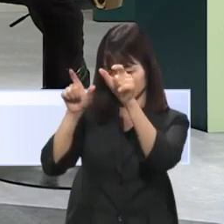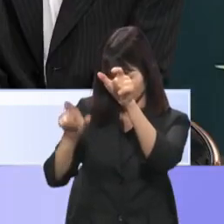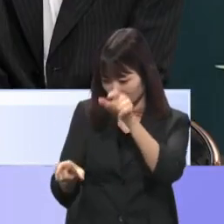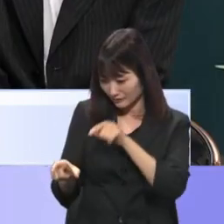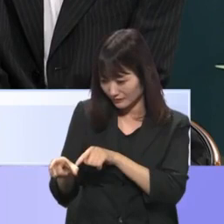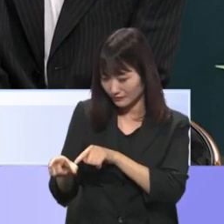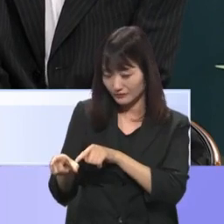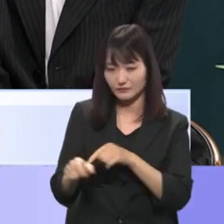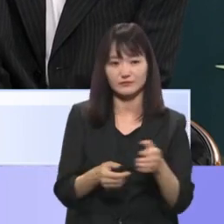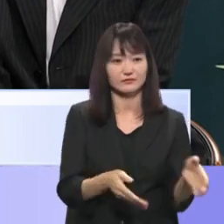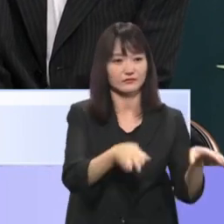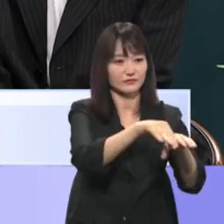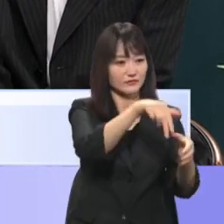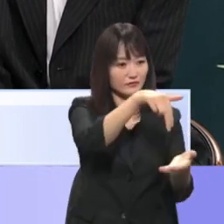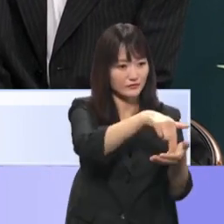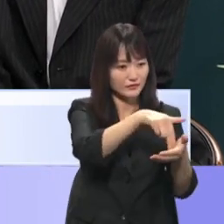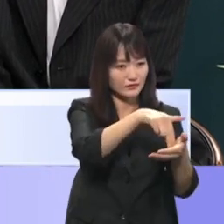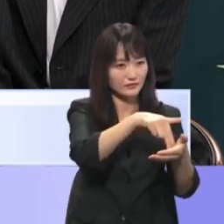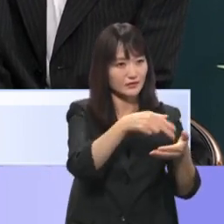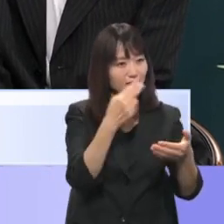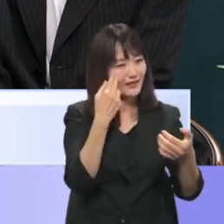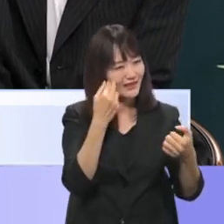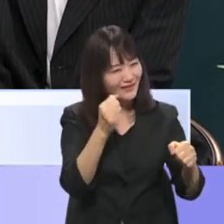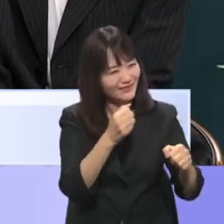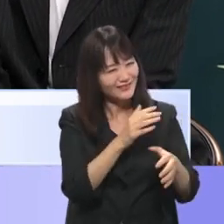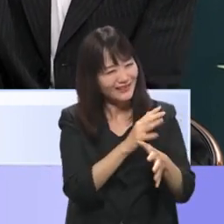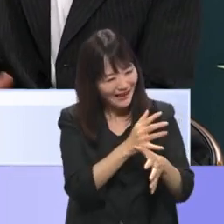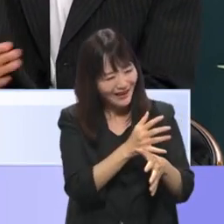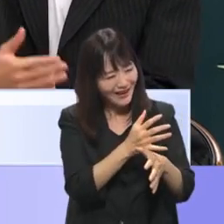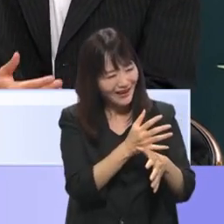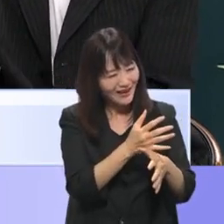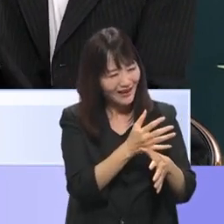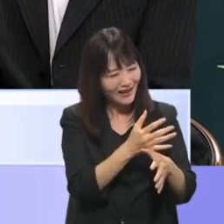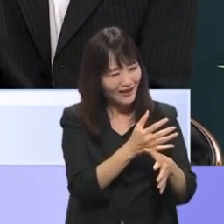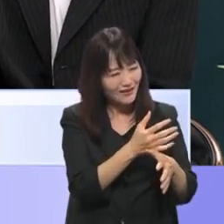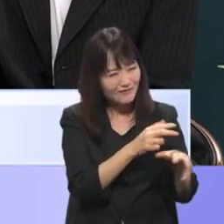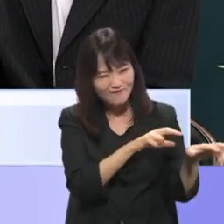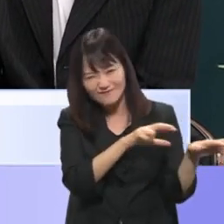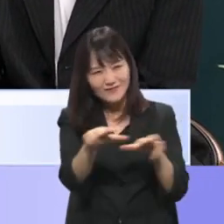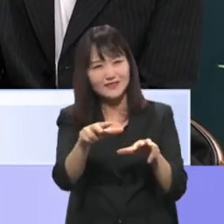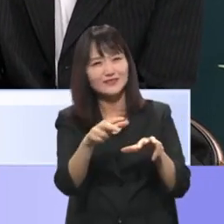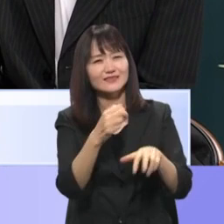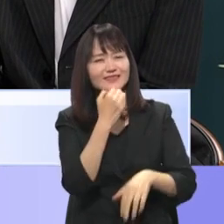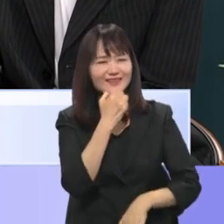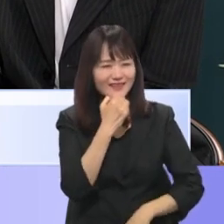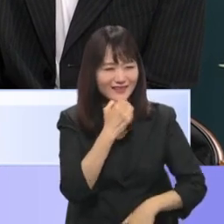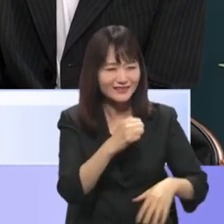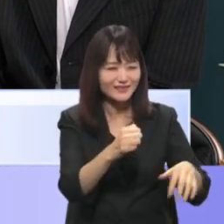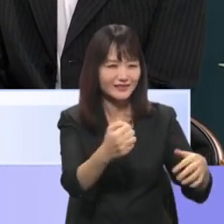무대에서는 바로 웃음소리가 들리니까 그게 좀 다른 거 같아요